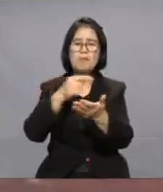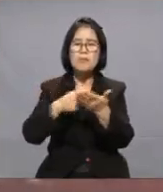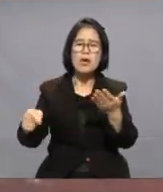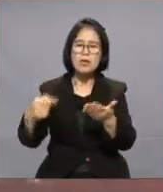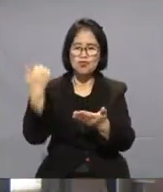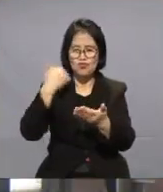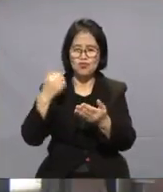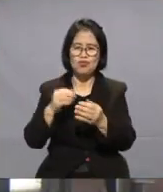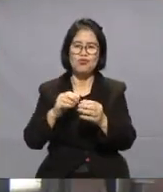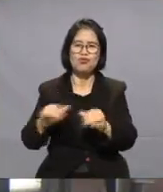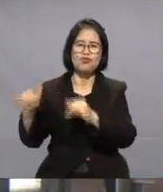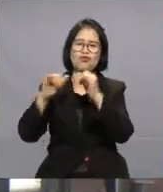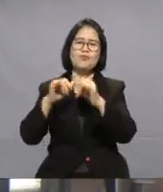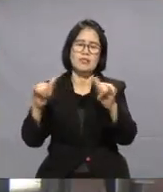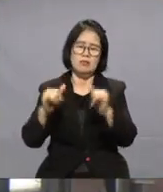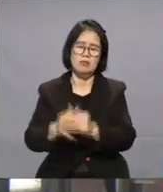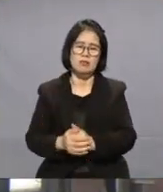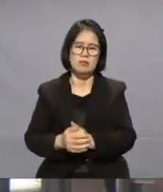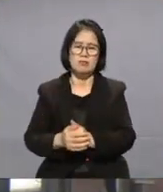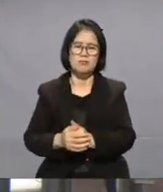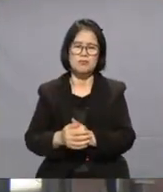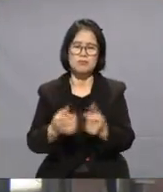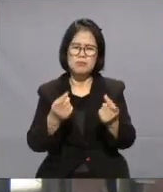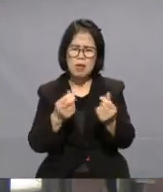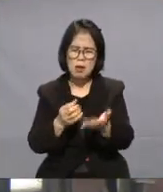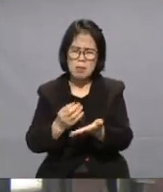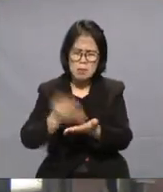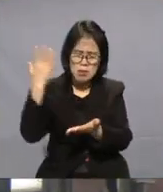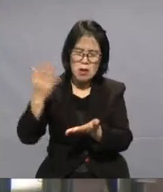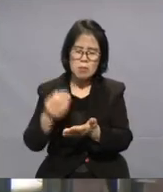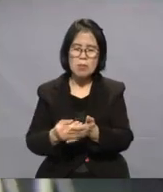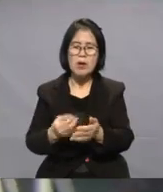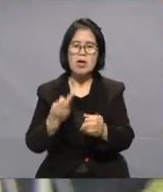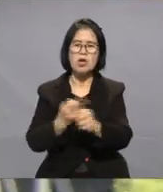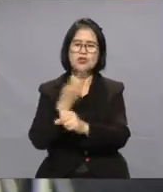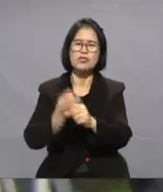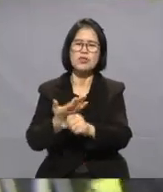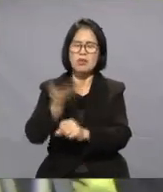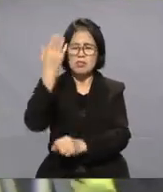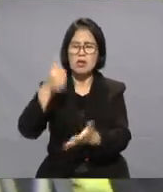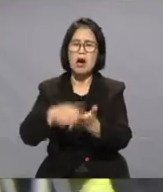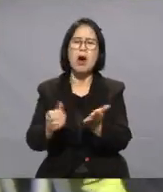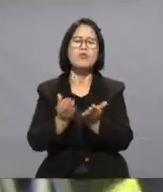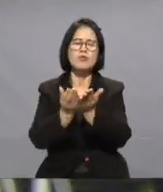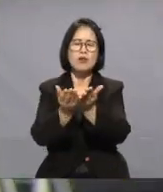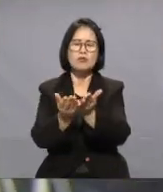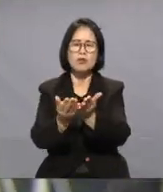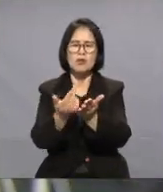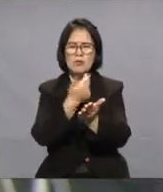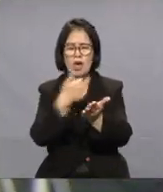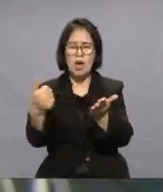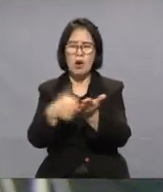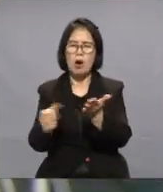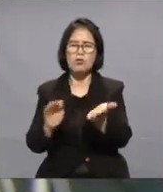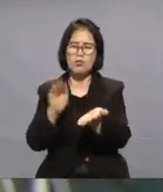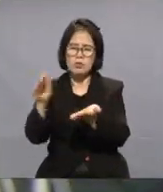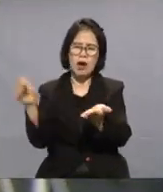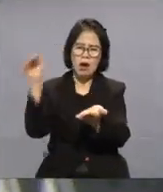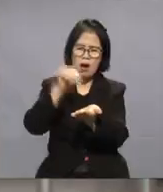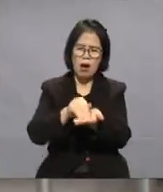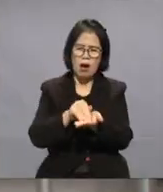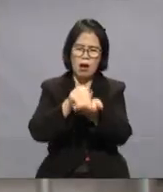몫이 됐습니다. 비싼 비용을 들여 이동 시간만 12시간이 넘는 화물선을 이용해 대형 화물과 차량을 옮기고